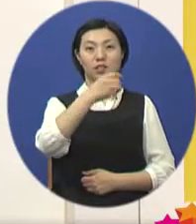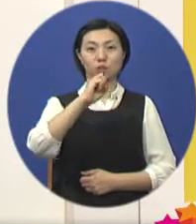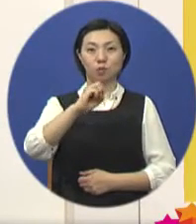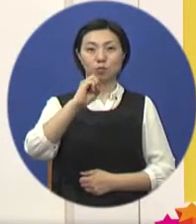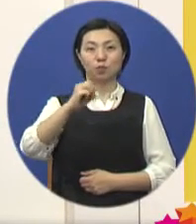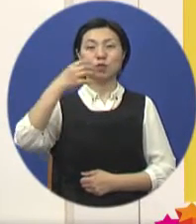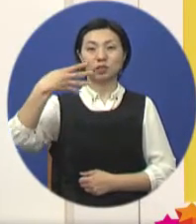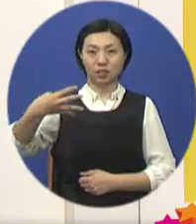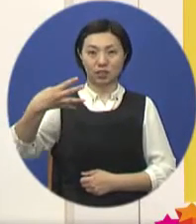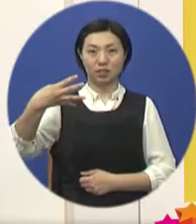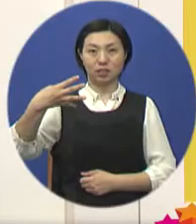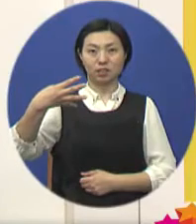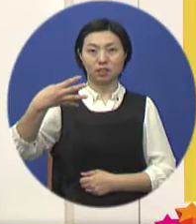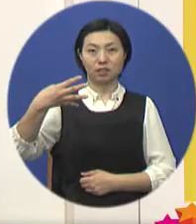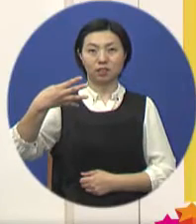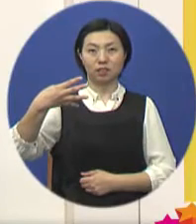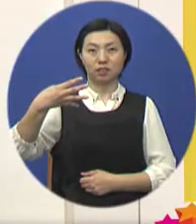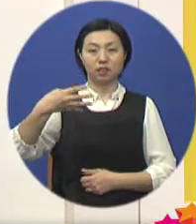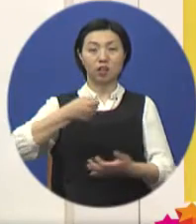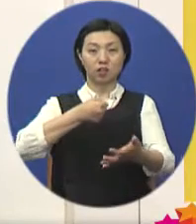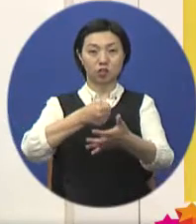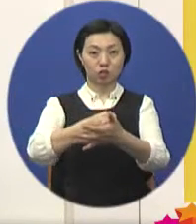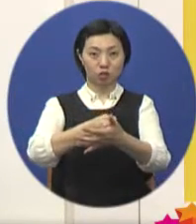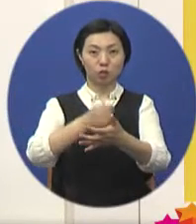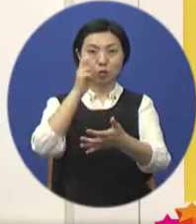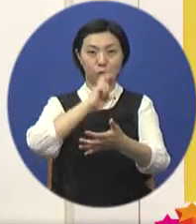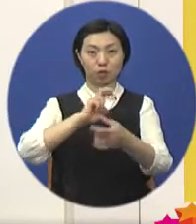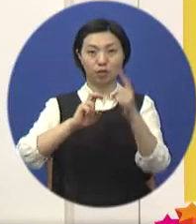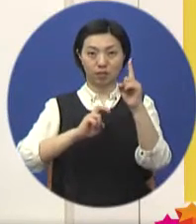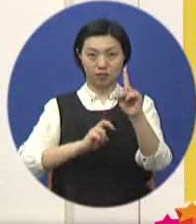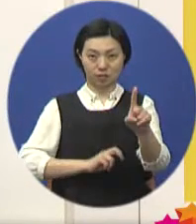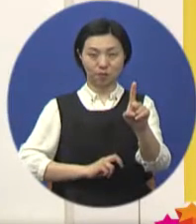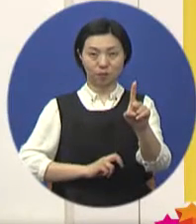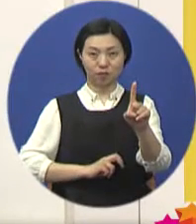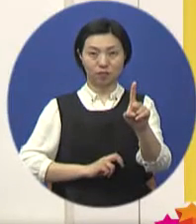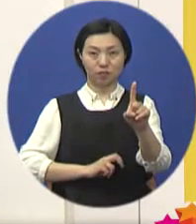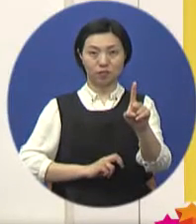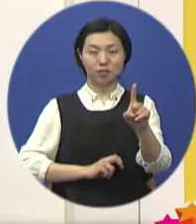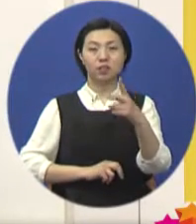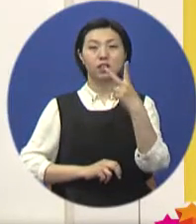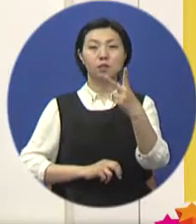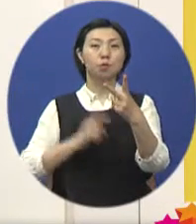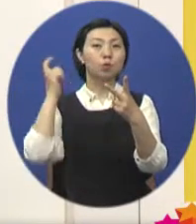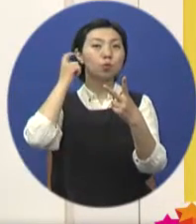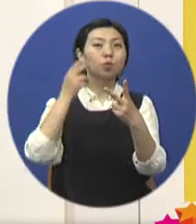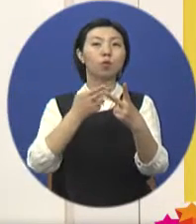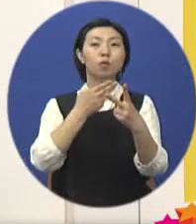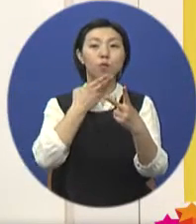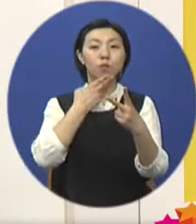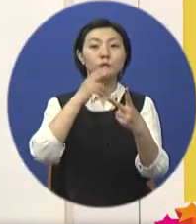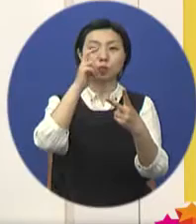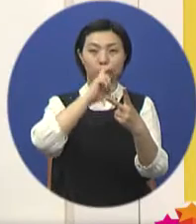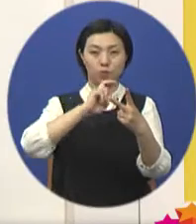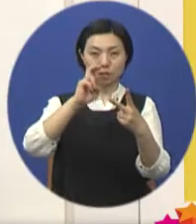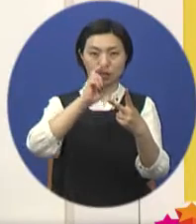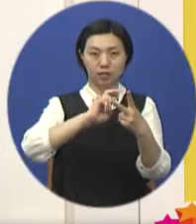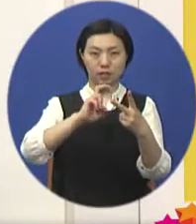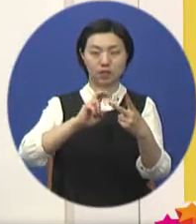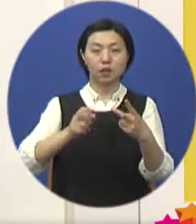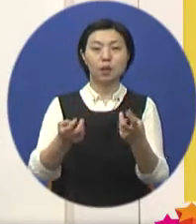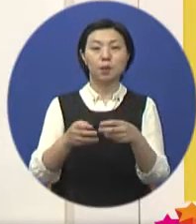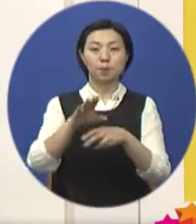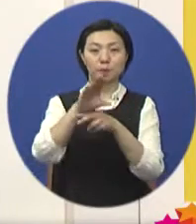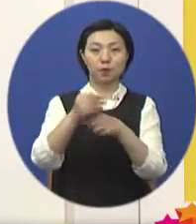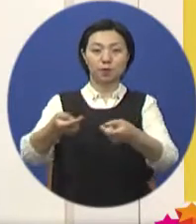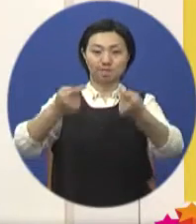ARS 060-608-1004번에 오셔서요. 자, 지정곡 1번 부르기, 노래 부르기, 2번 무반주 노래 부르기 방송에